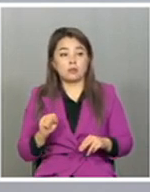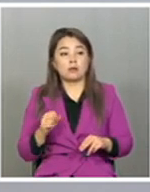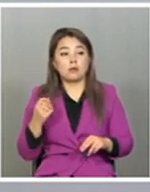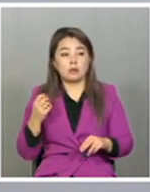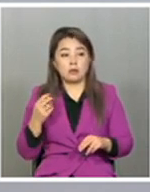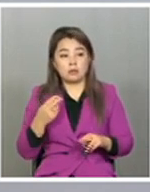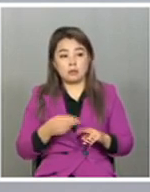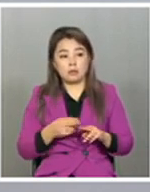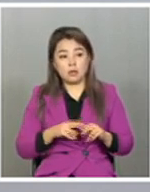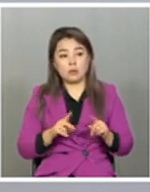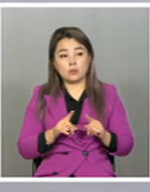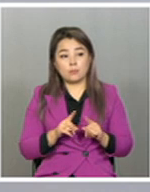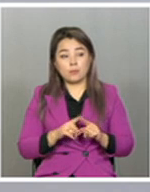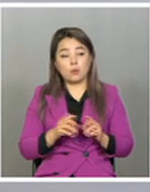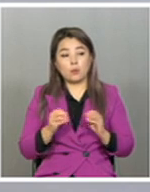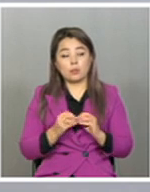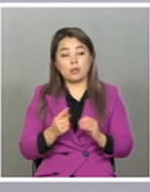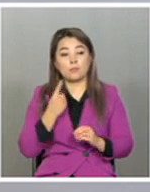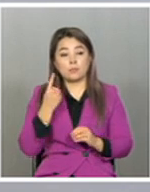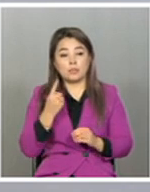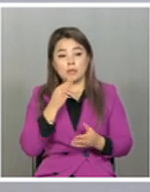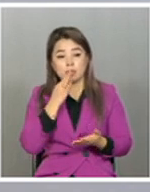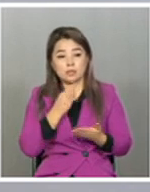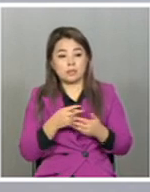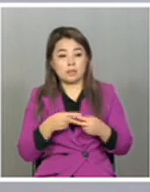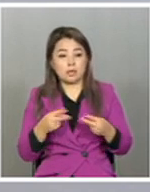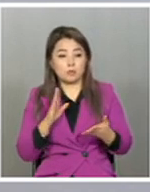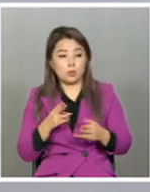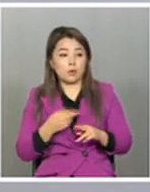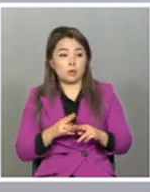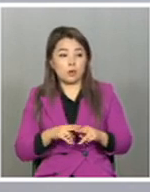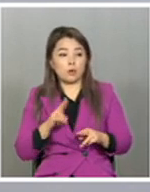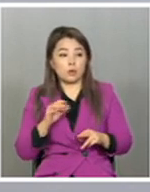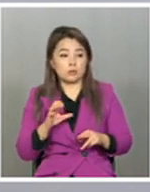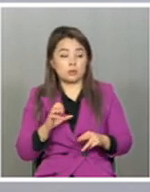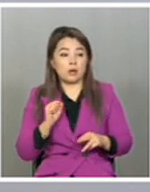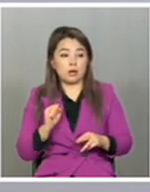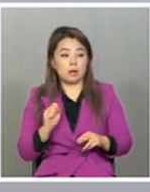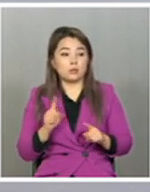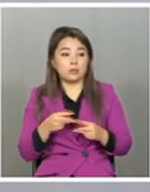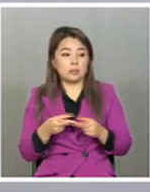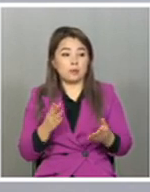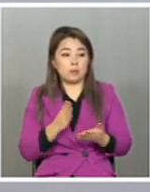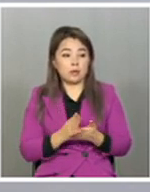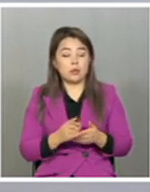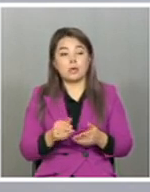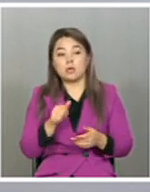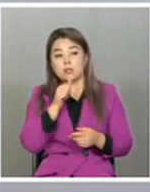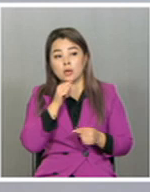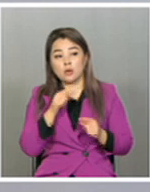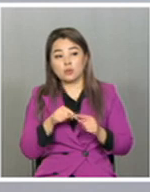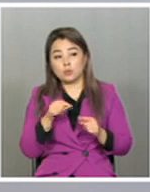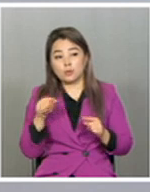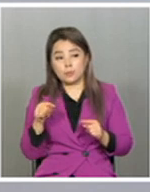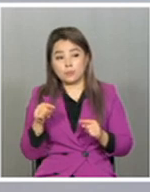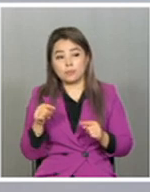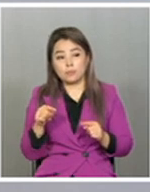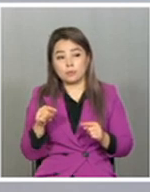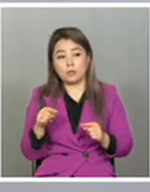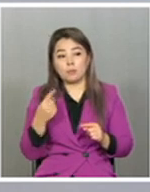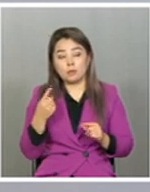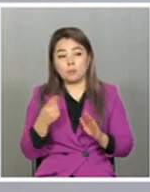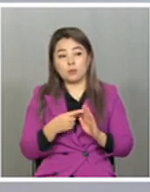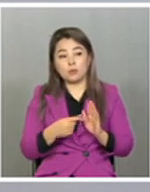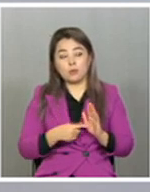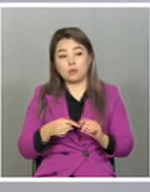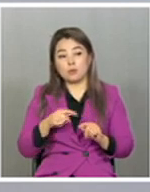тапсақ, ол 10-нан 1-ге тең болады. Осыдан косинус аны неге тең болады? Түбір аламыз, сонда 1 бөлінген